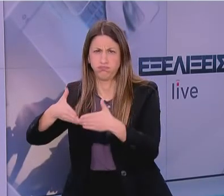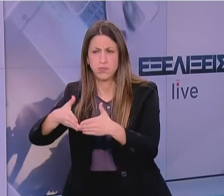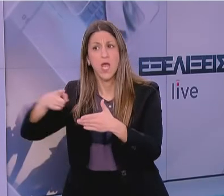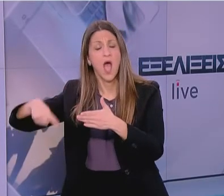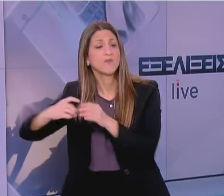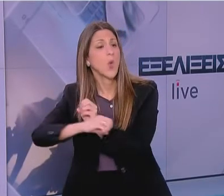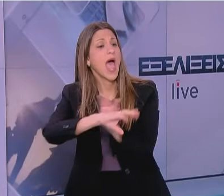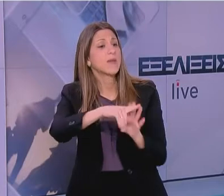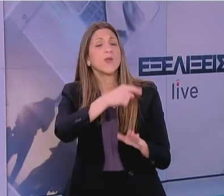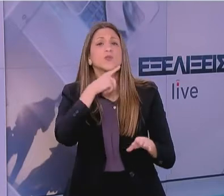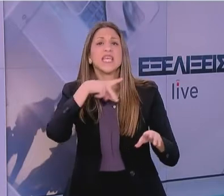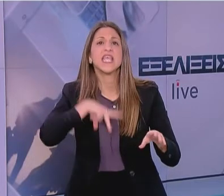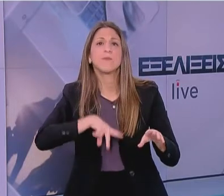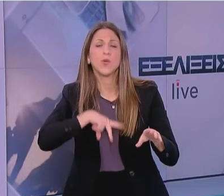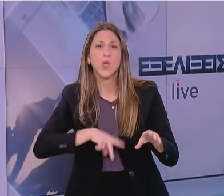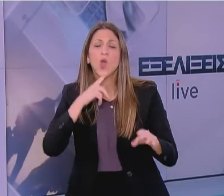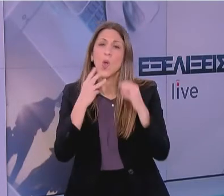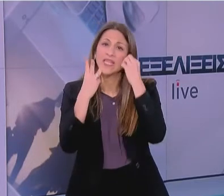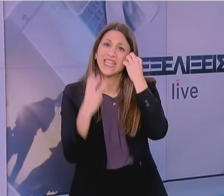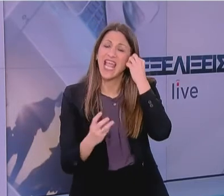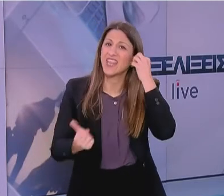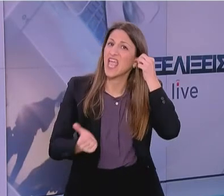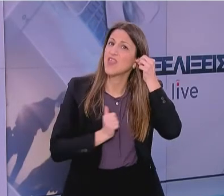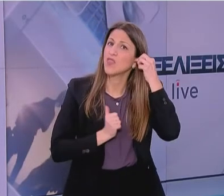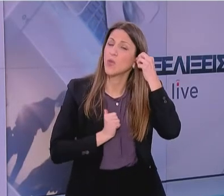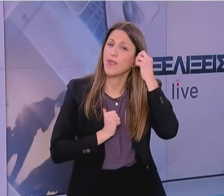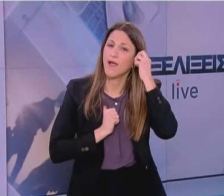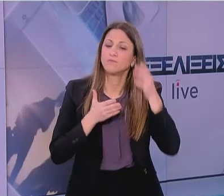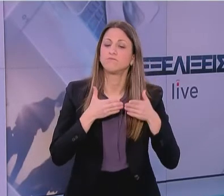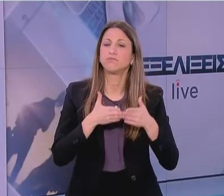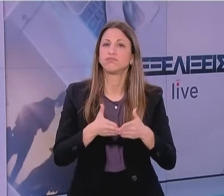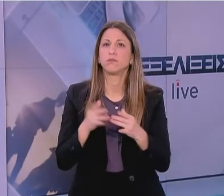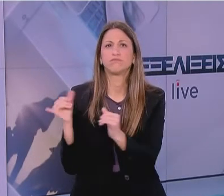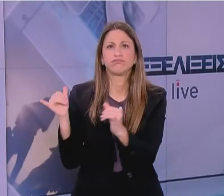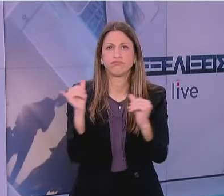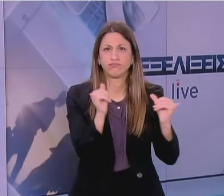Πληρώματος για τον κατάπλου 30 συνολικά ιδιωτικών και επαγγελματικών σκαφών αναψυχής στην